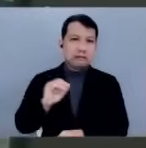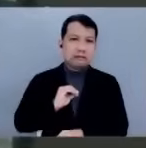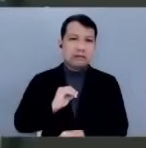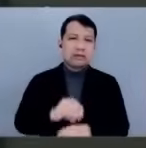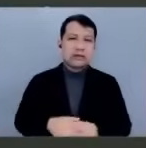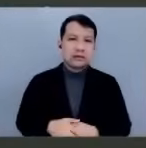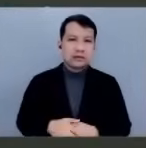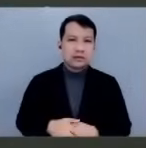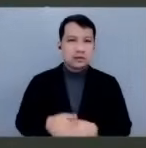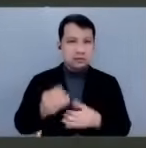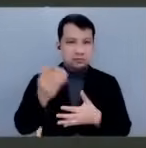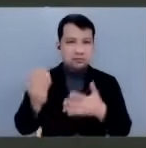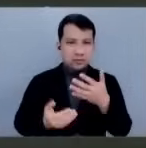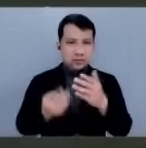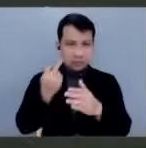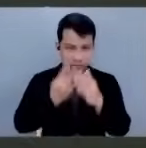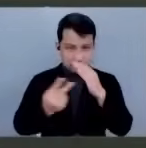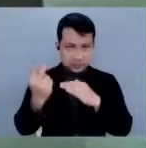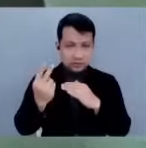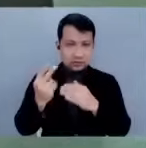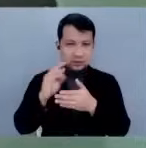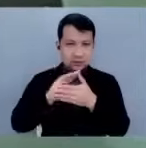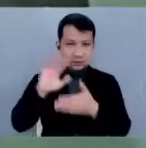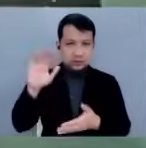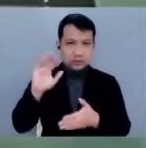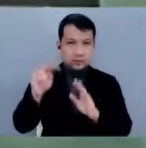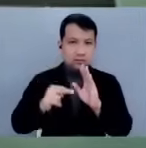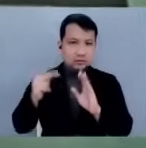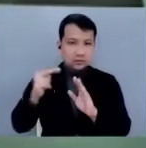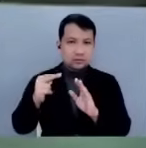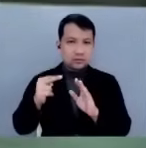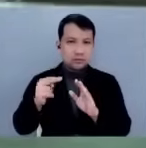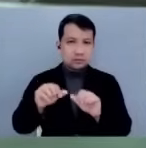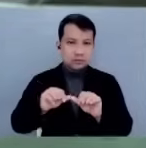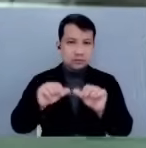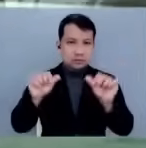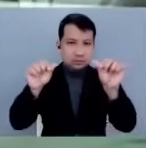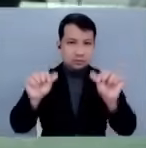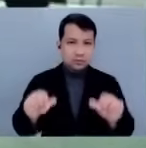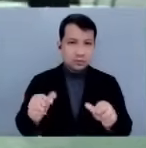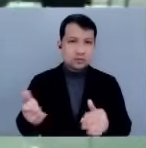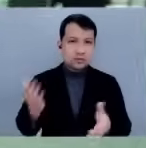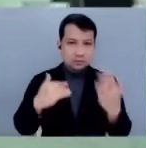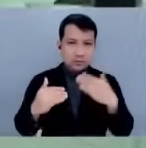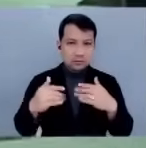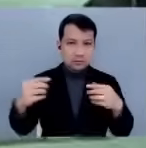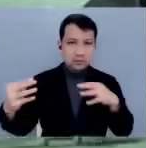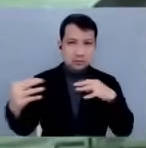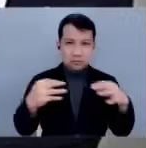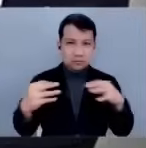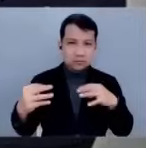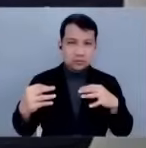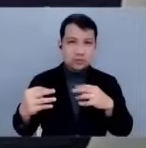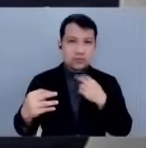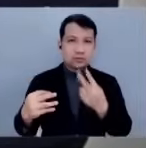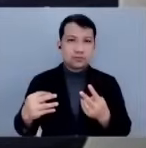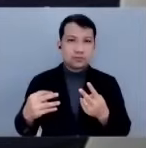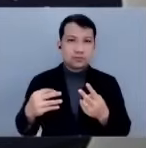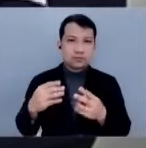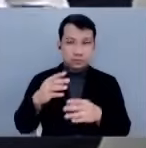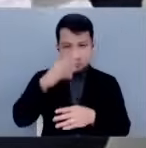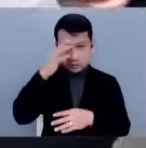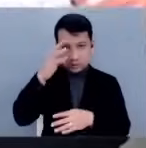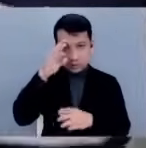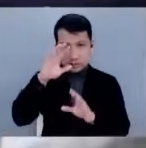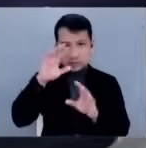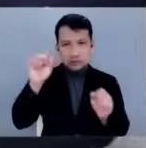Marami ng views sa mga online video na yan kung saan pinalalabas na nag-uudyok ng gera sa China ang boses na ginaya sa Pangulo. Dahil